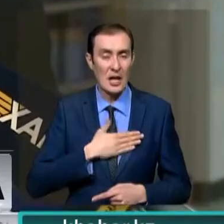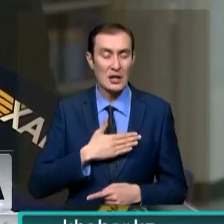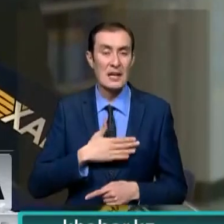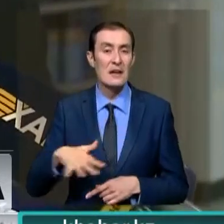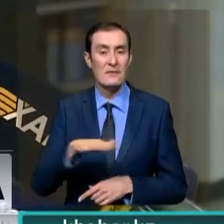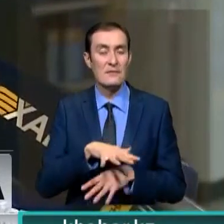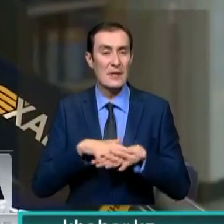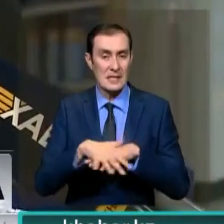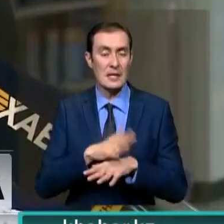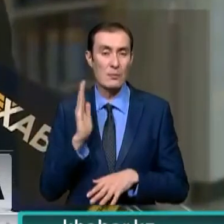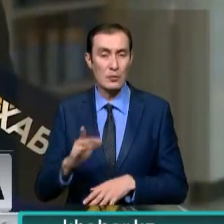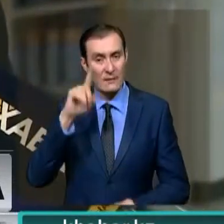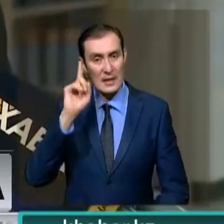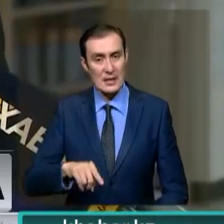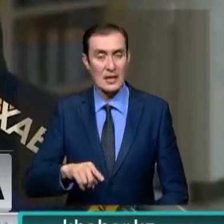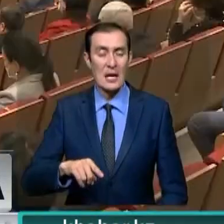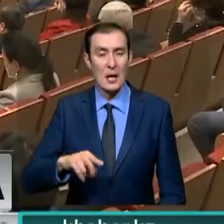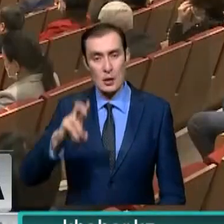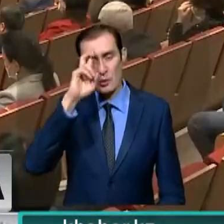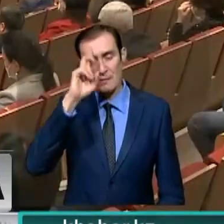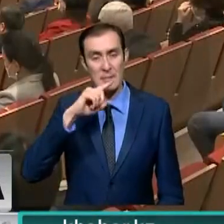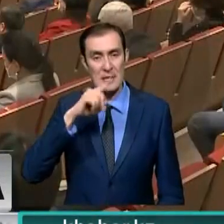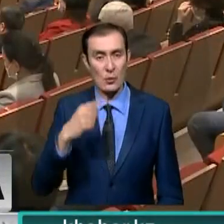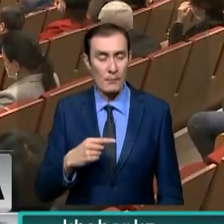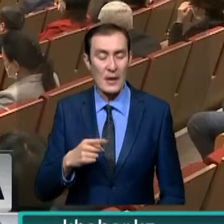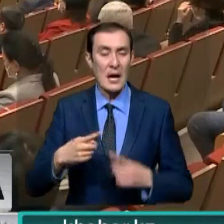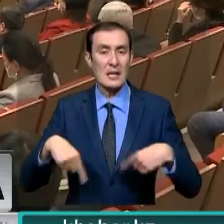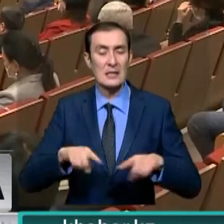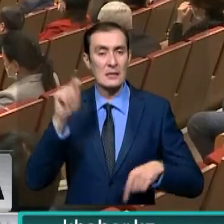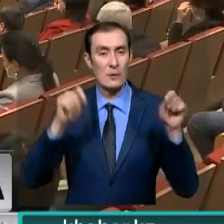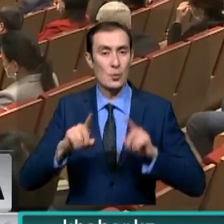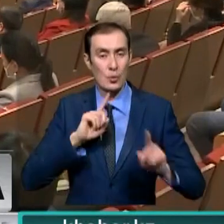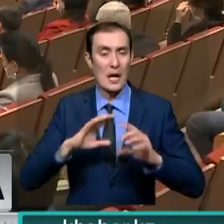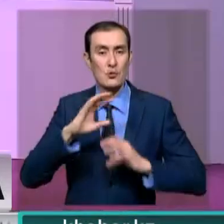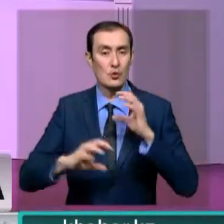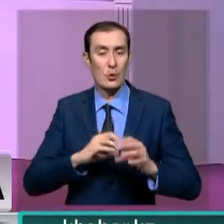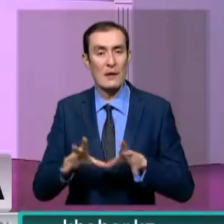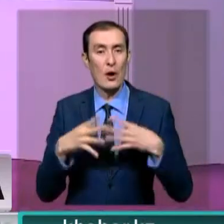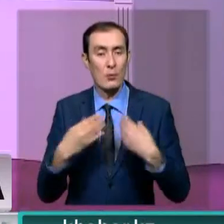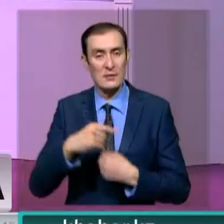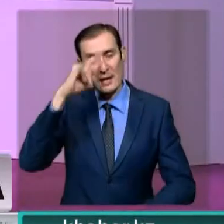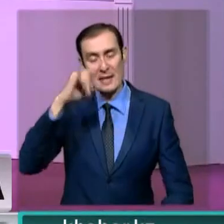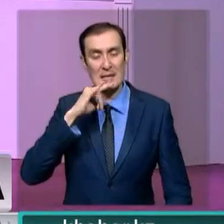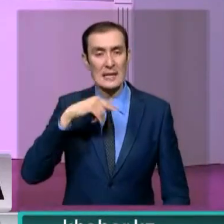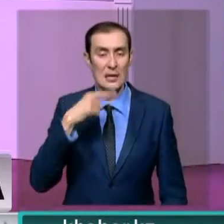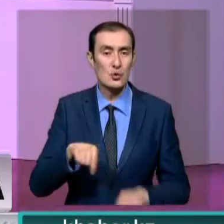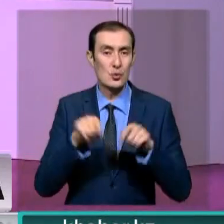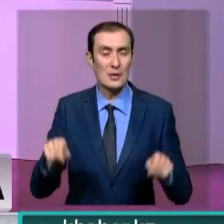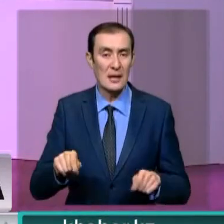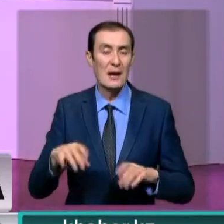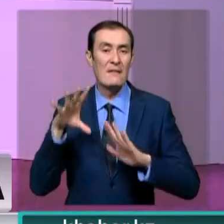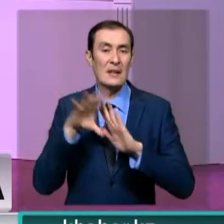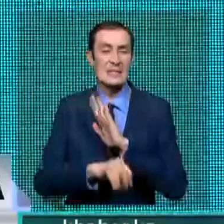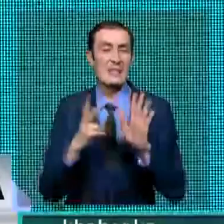соотечественники будут владеть газ языком организаторы курултая международное общество азах таля созданная в конце